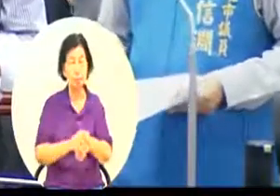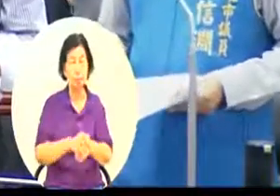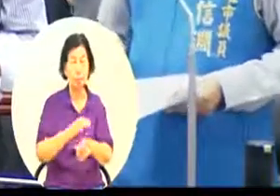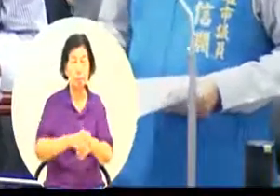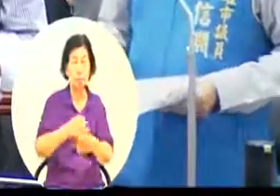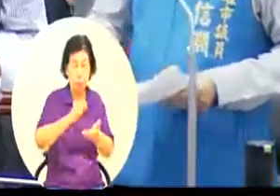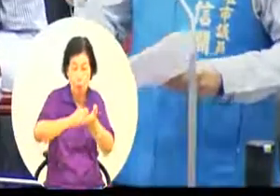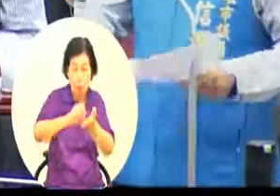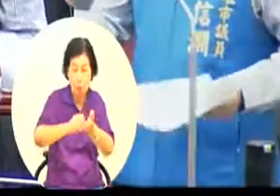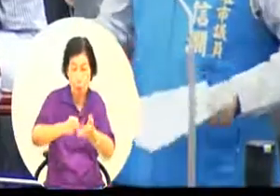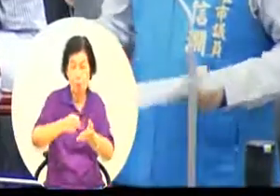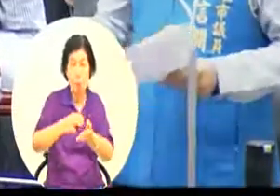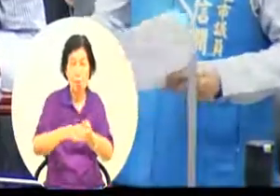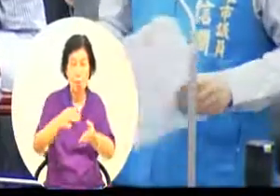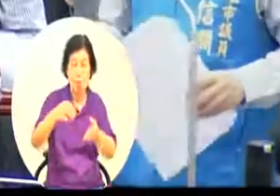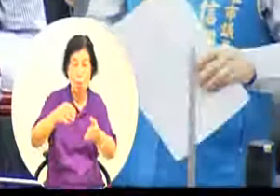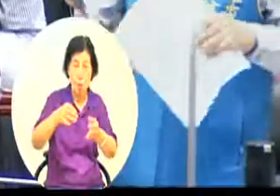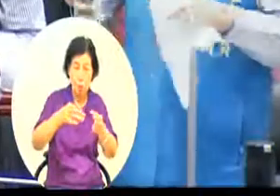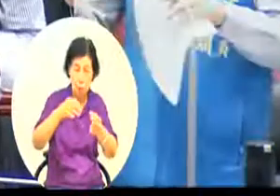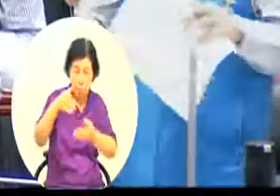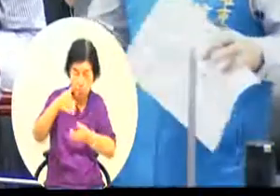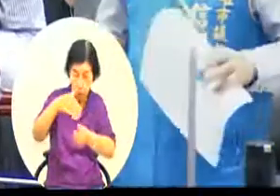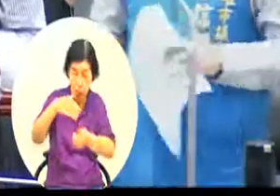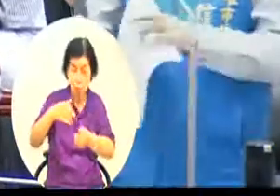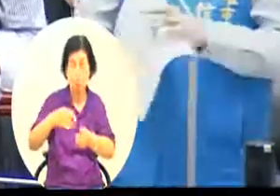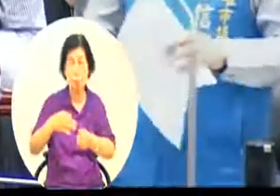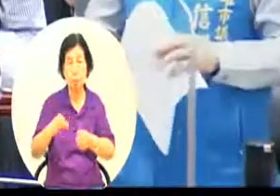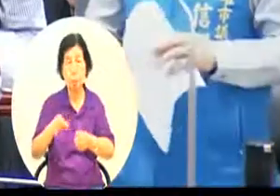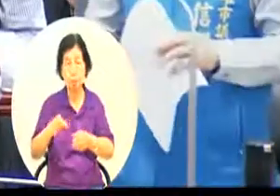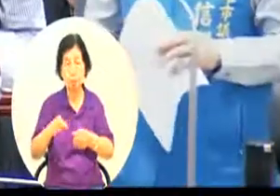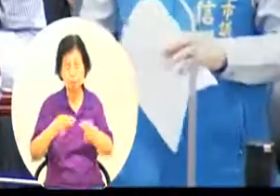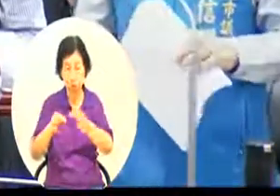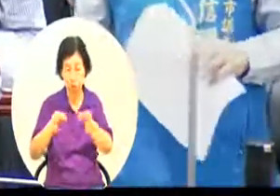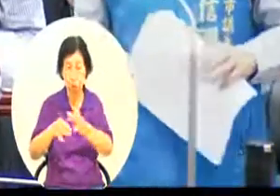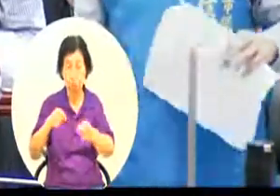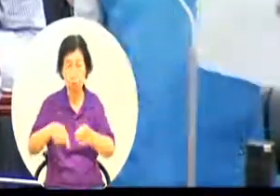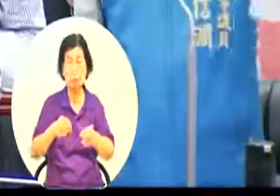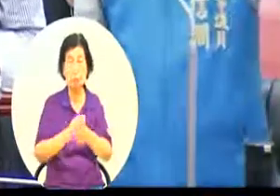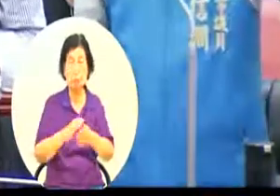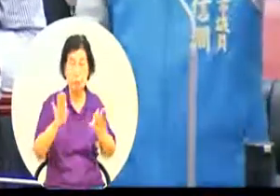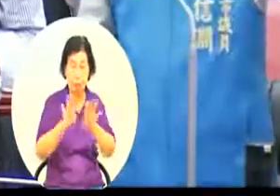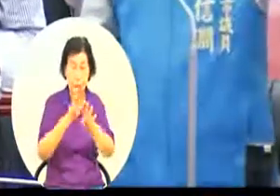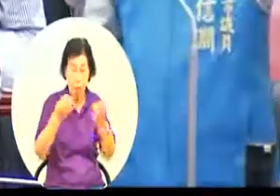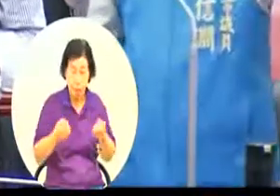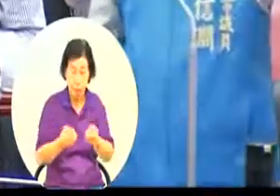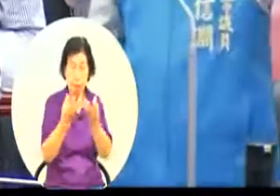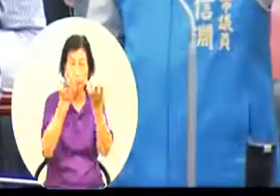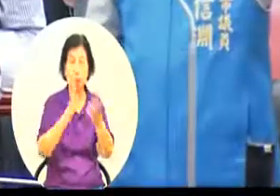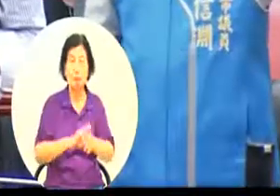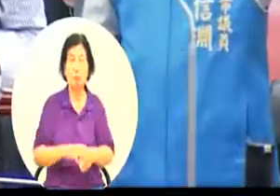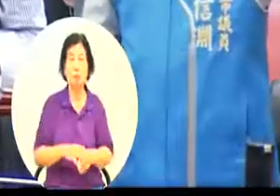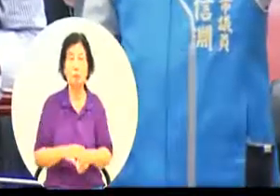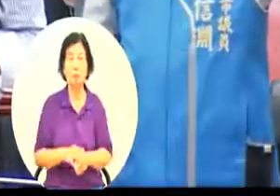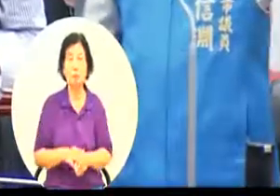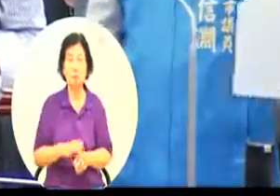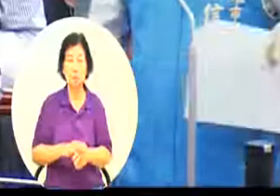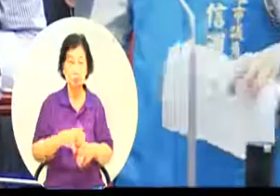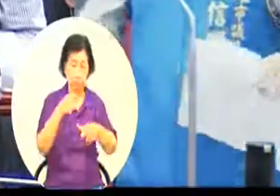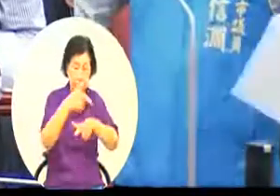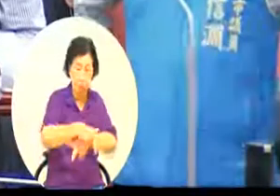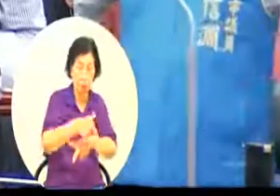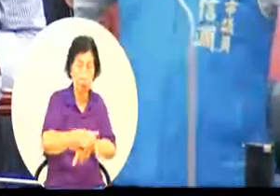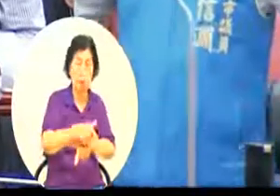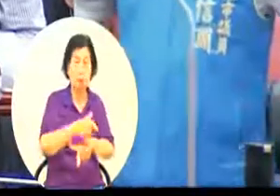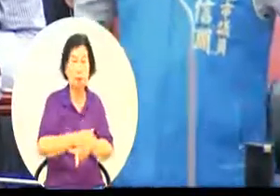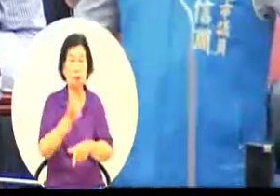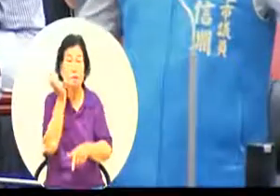未来我们捷运站的一个开发，能做整体的一个设计这样子。不然你看冈山，南冈山站土地